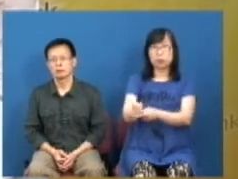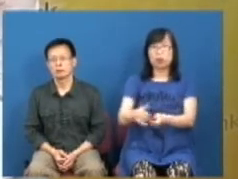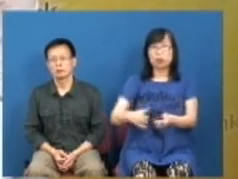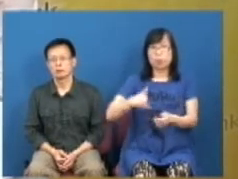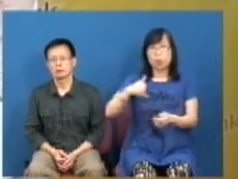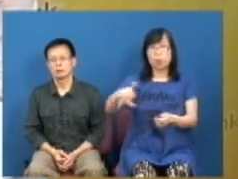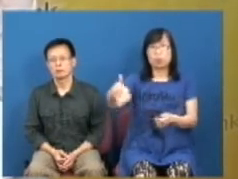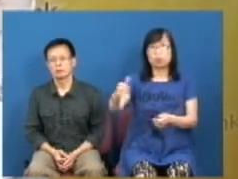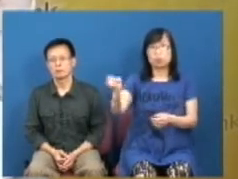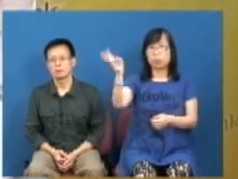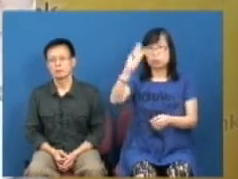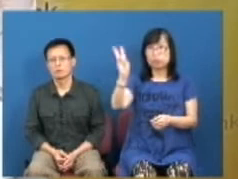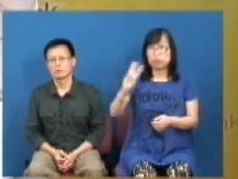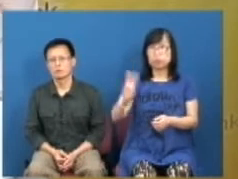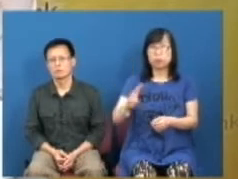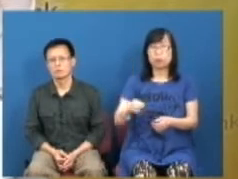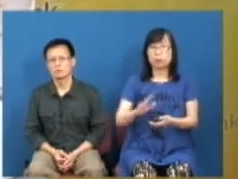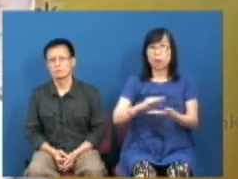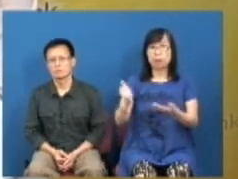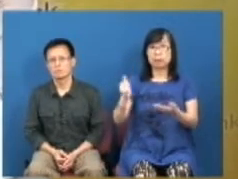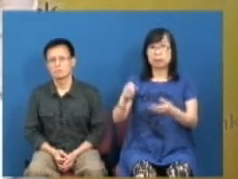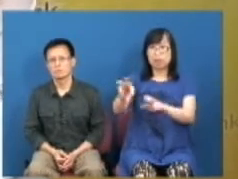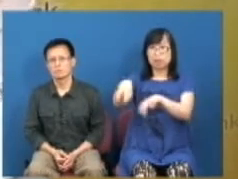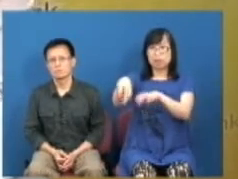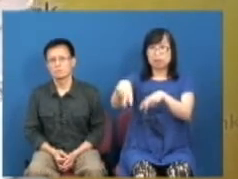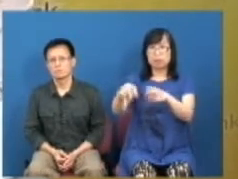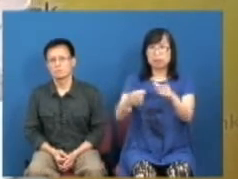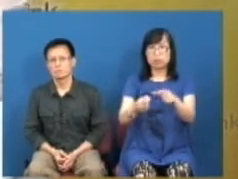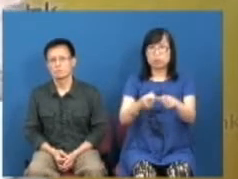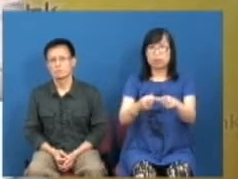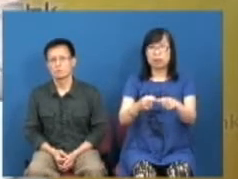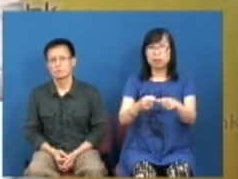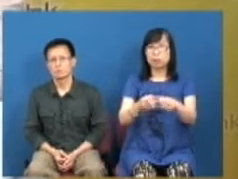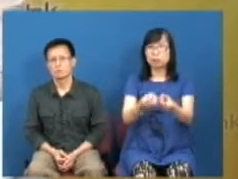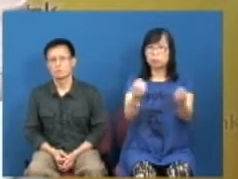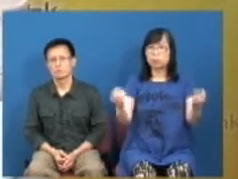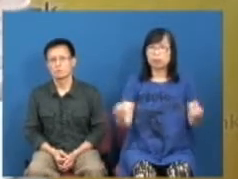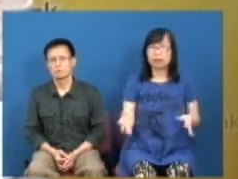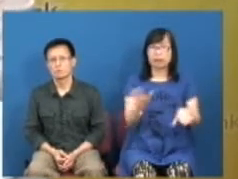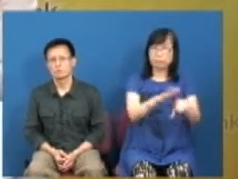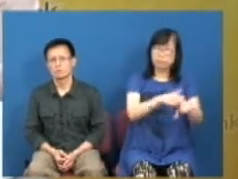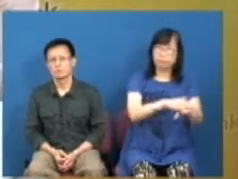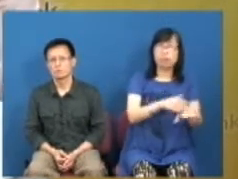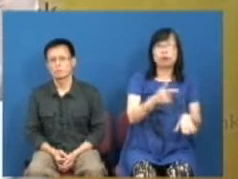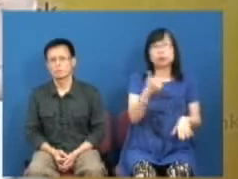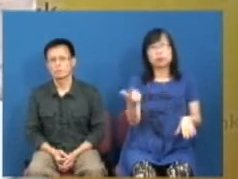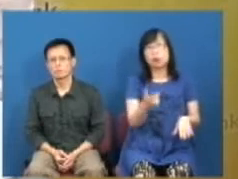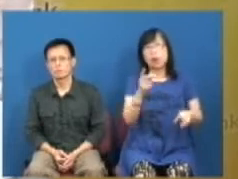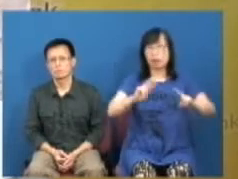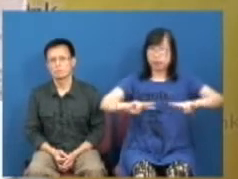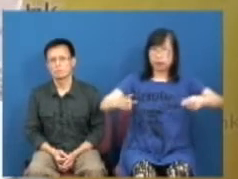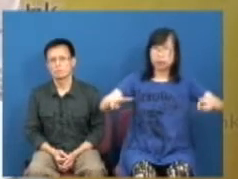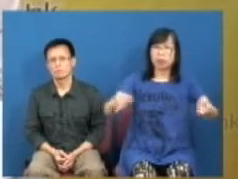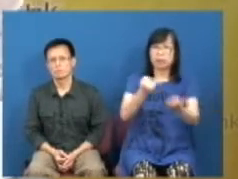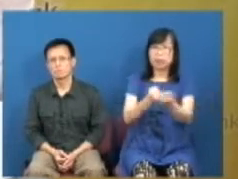清水灣。清水灣郊野公園嗰邊，咁其實咧又可以擺啲咩喺度咧？好多元素嘅，其實可以發展一個生